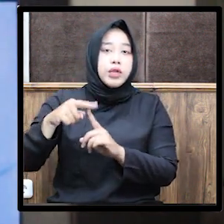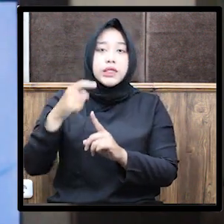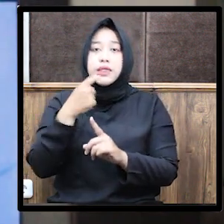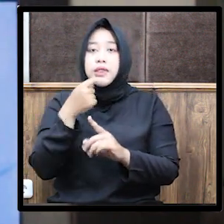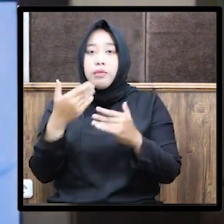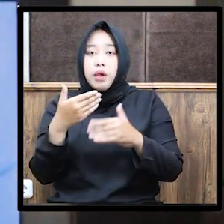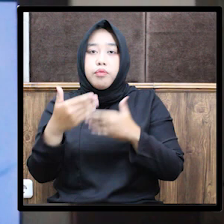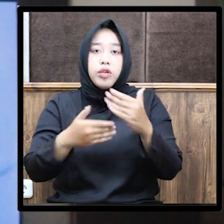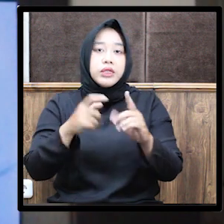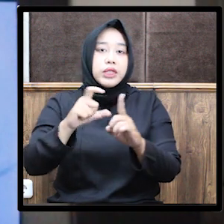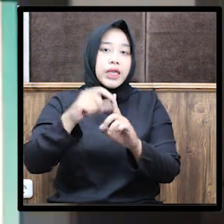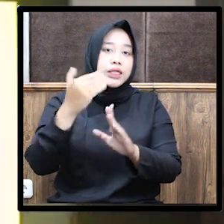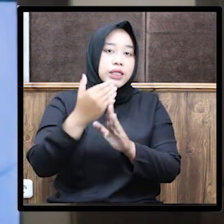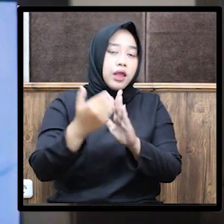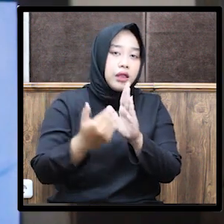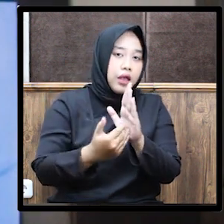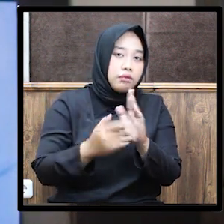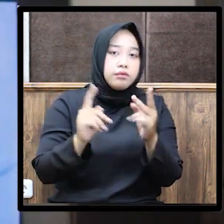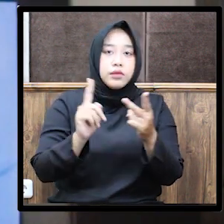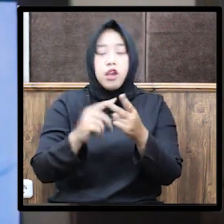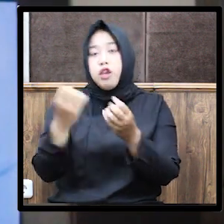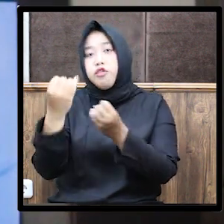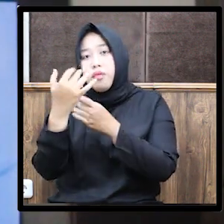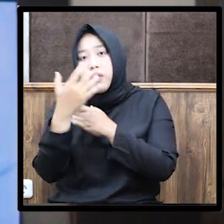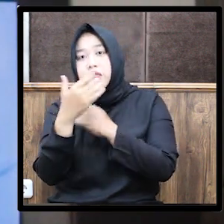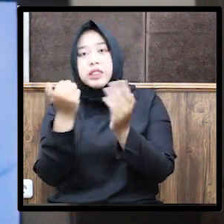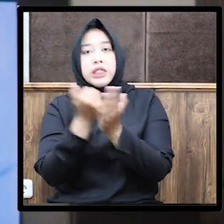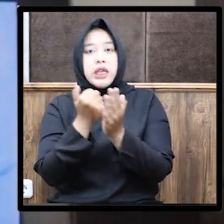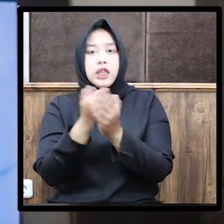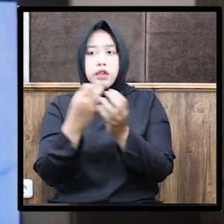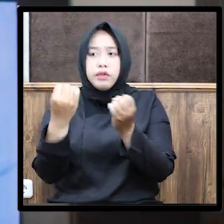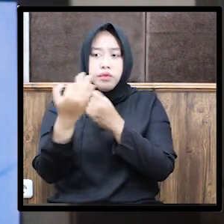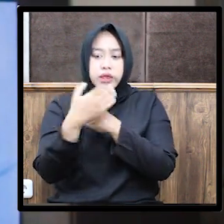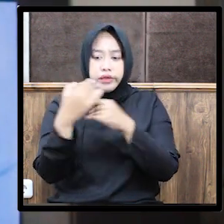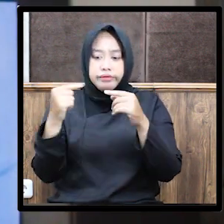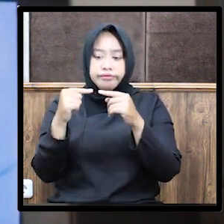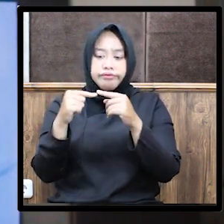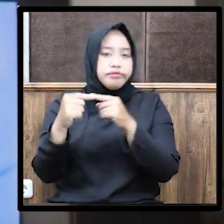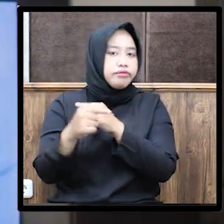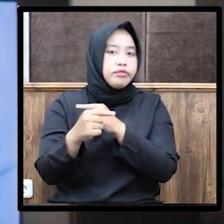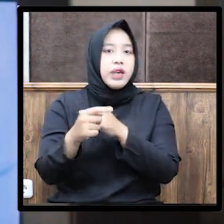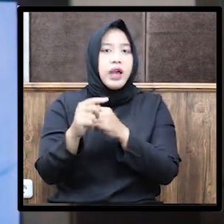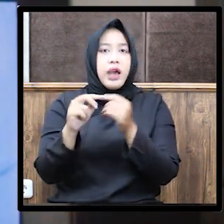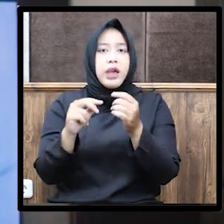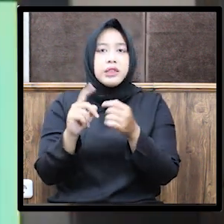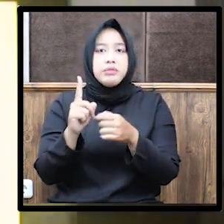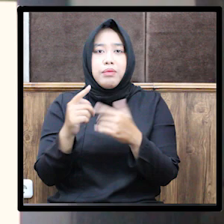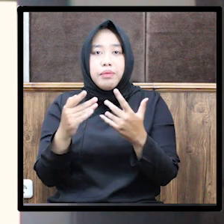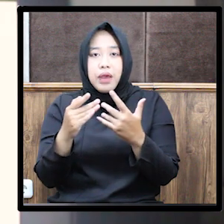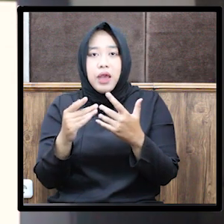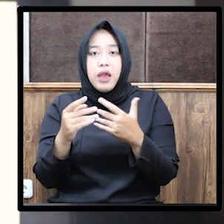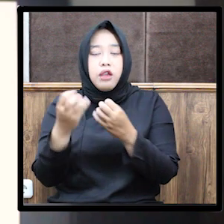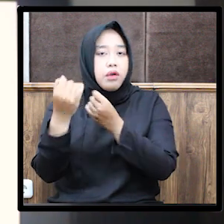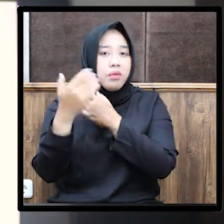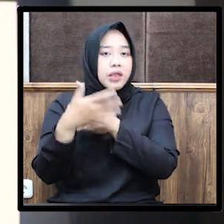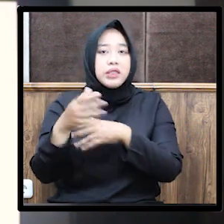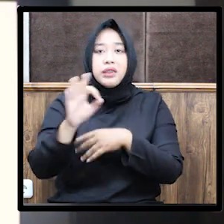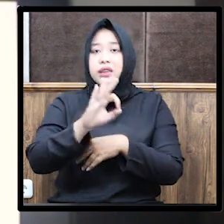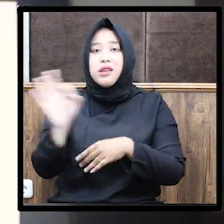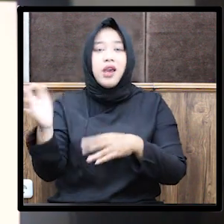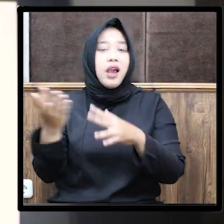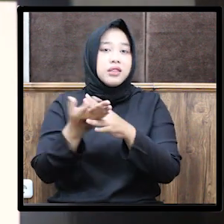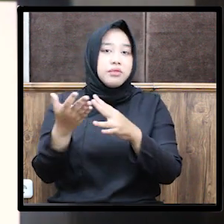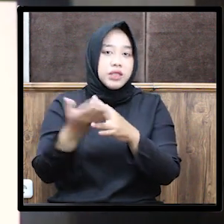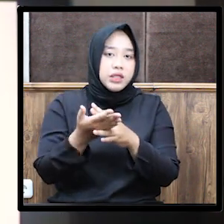ada beberapa PR yang perlu ditingkatkan terkait dengan data, kemudian terkait dengan informasi yang ternyata belum tersampaikan dengan